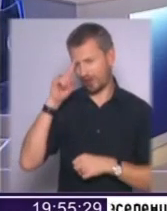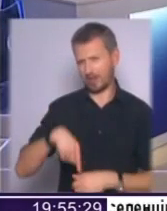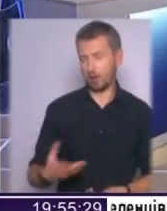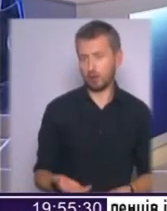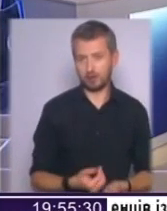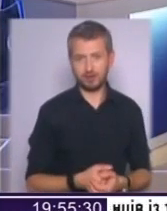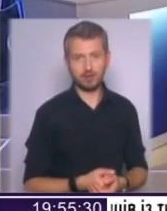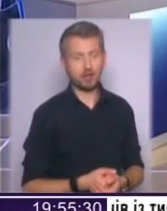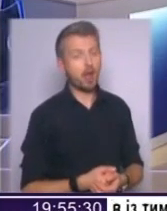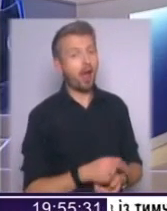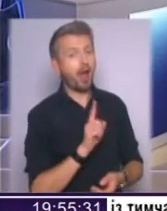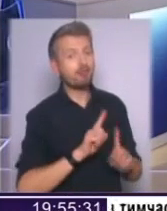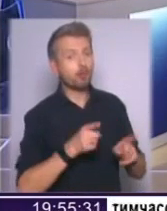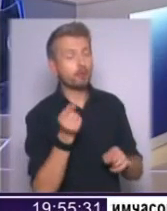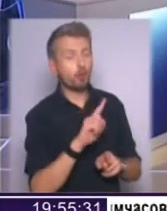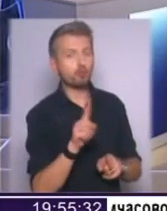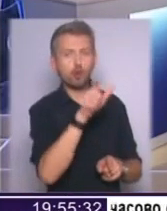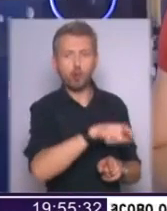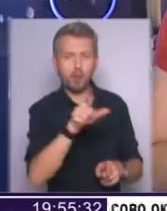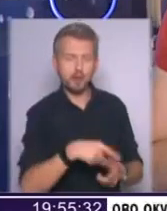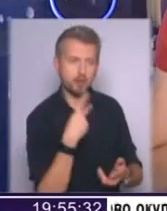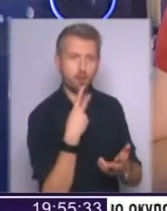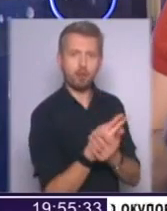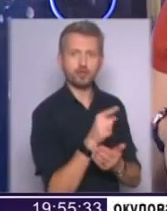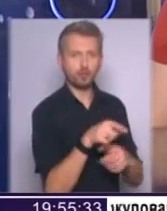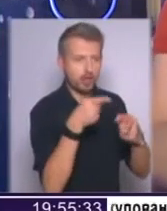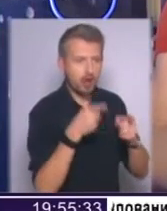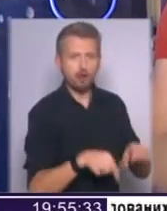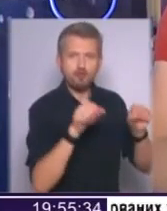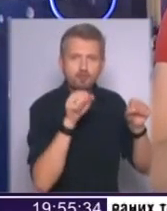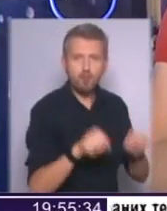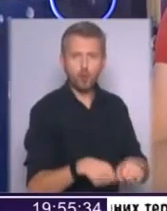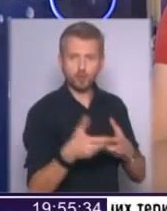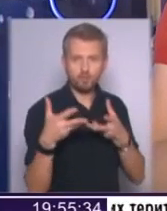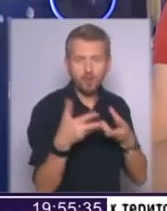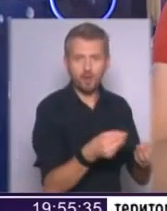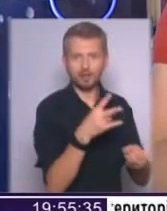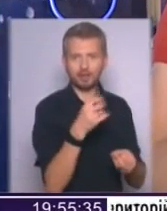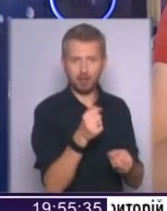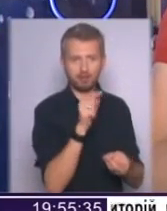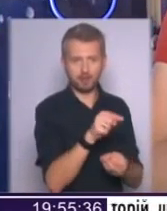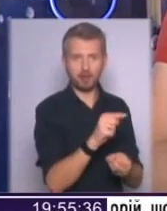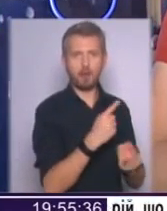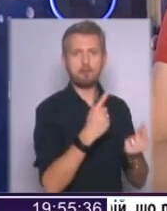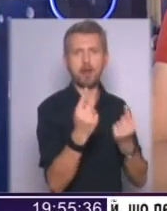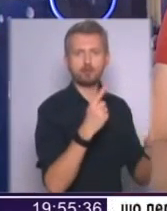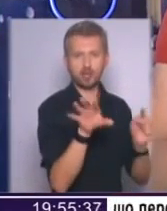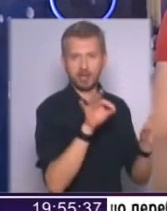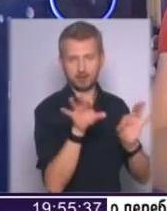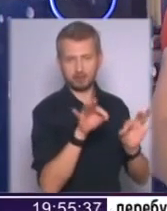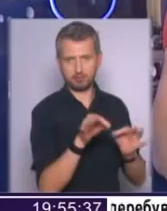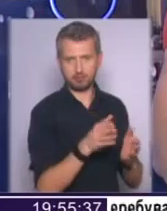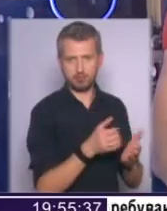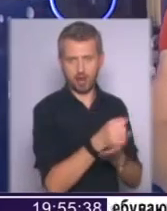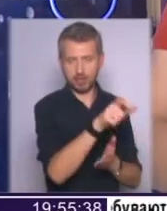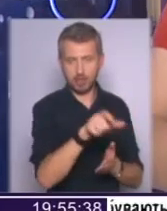але нюанс в тому, щоб громадяни побачили, що вони реально можуть, в тому числі, впливати на цих мажоритарних кандидатів. Да? Тобто, не лише зараз,